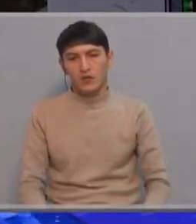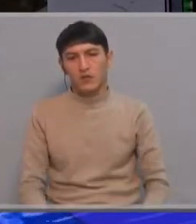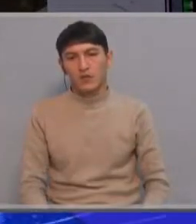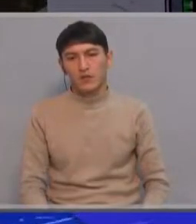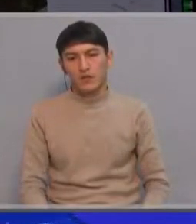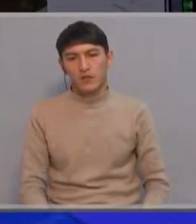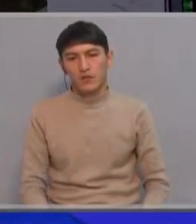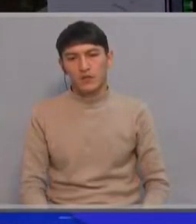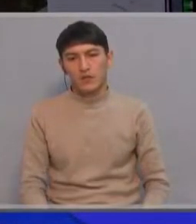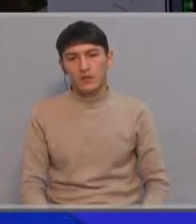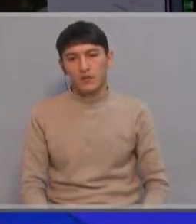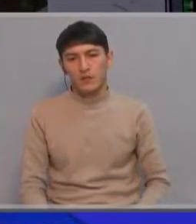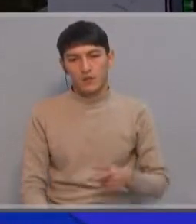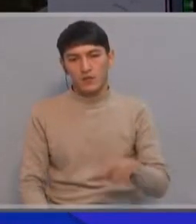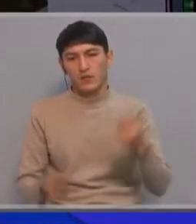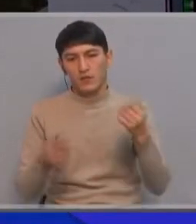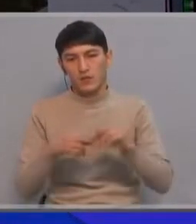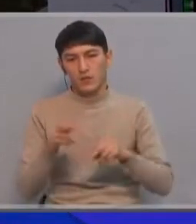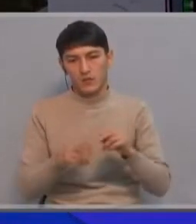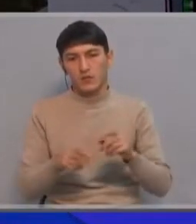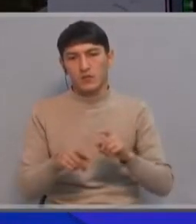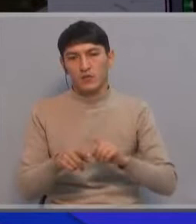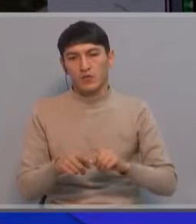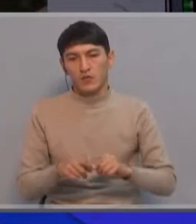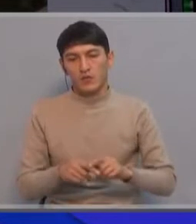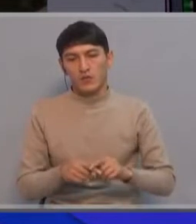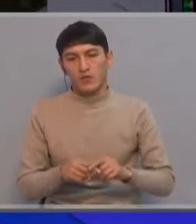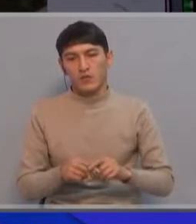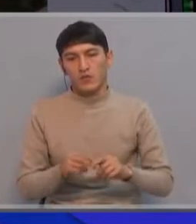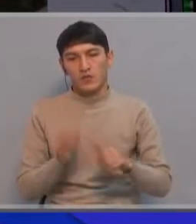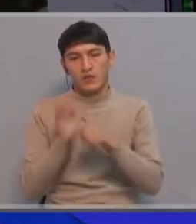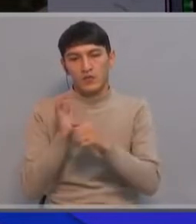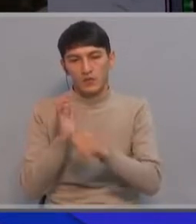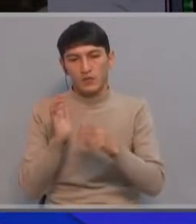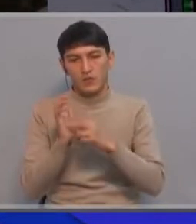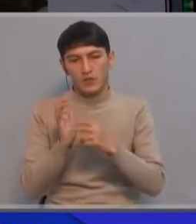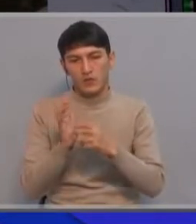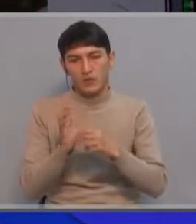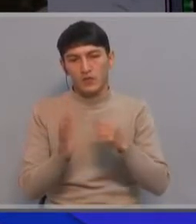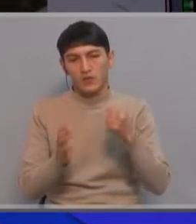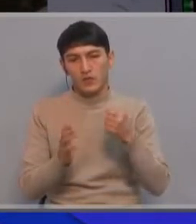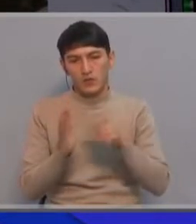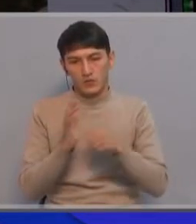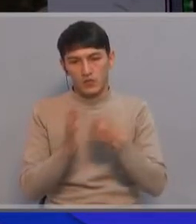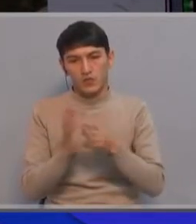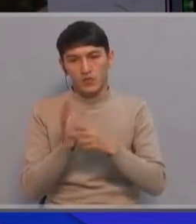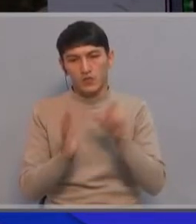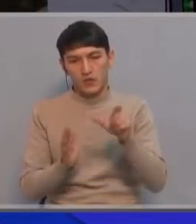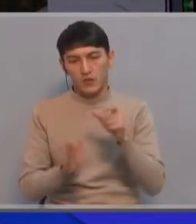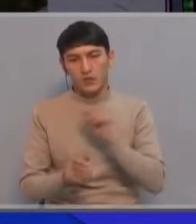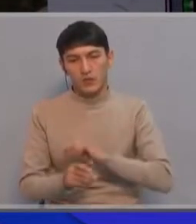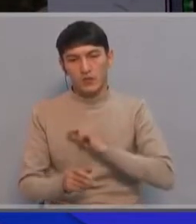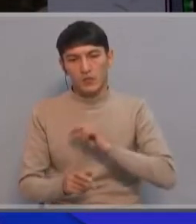осы ғимараттың салынуының аяғына дейін 600-ден 800-ге дейін адам жұмыс күші